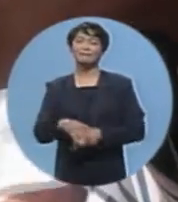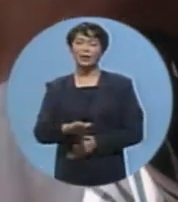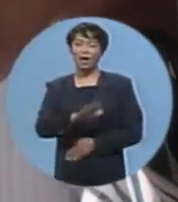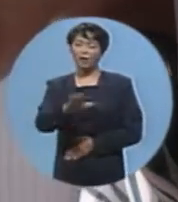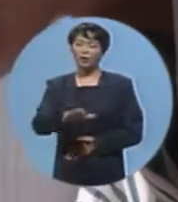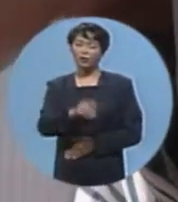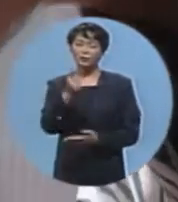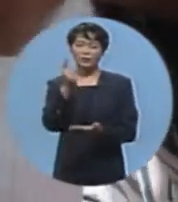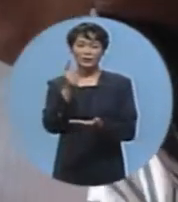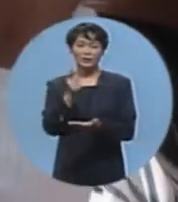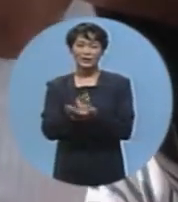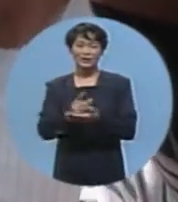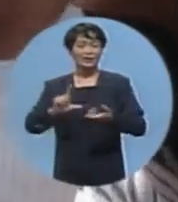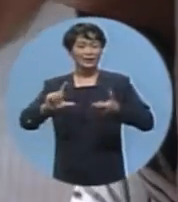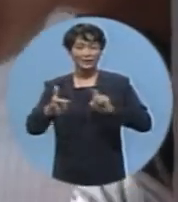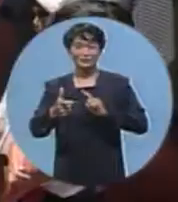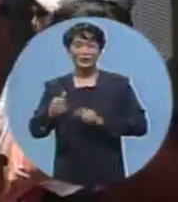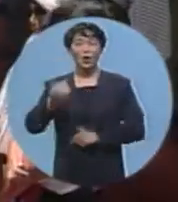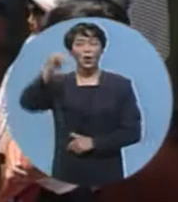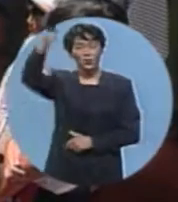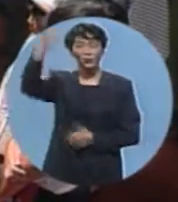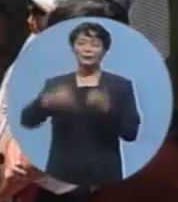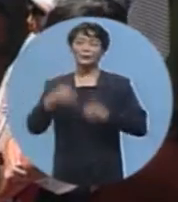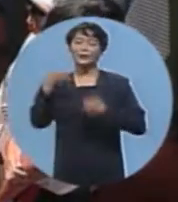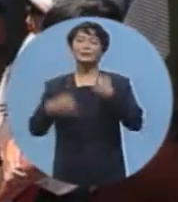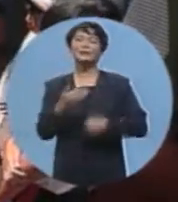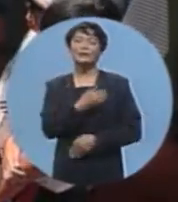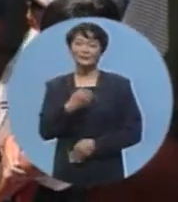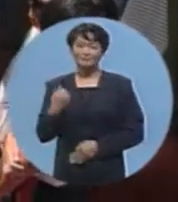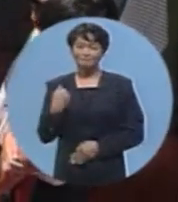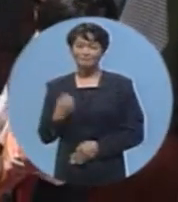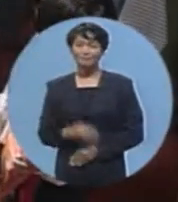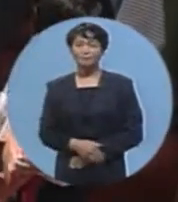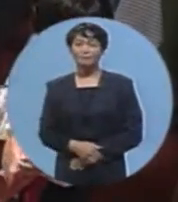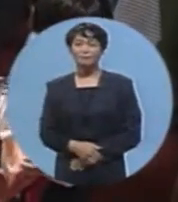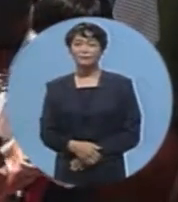たちだけでなく大人も楽しめます。